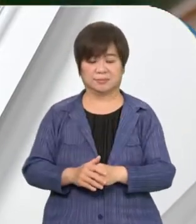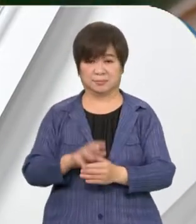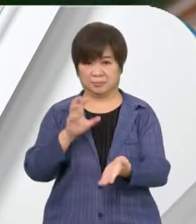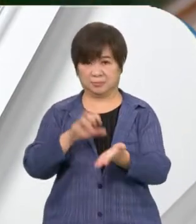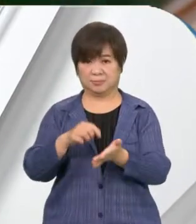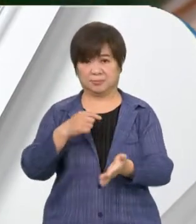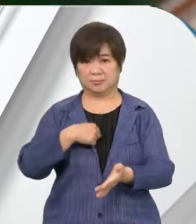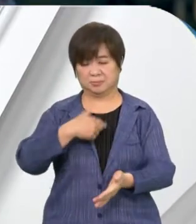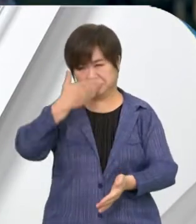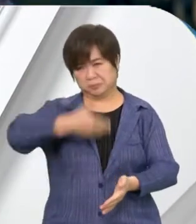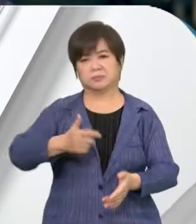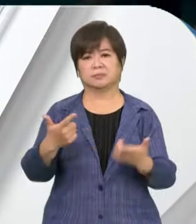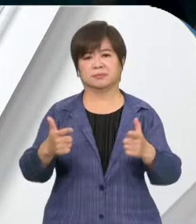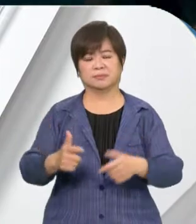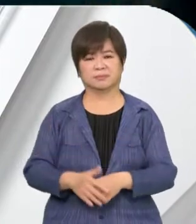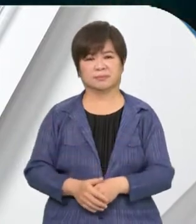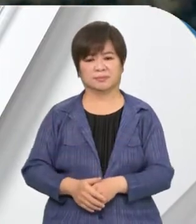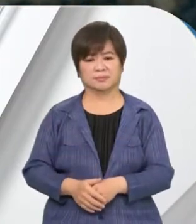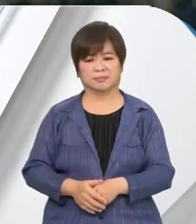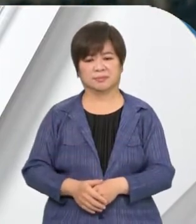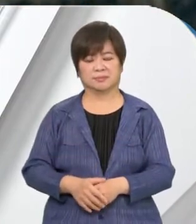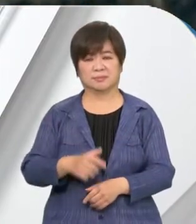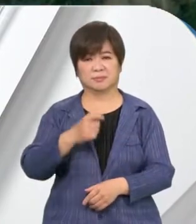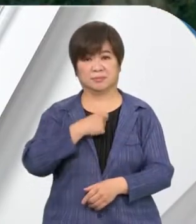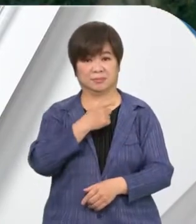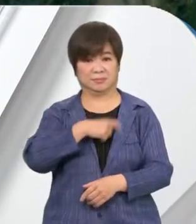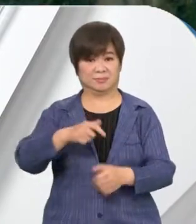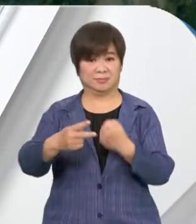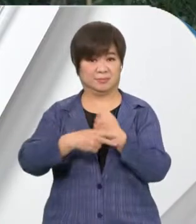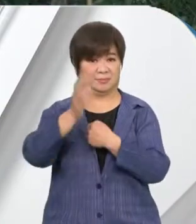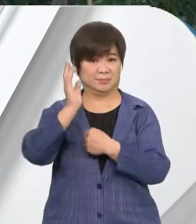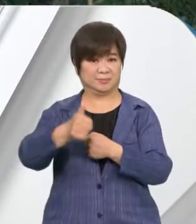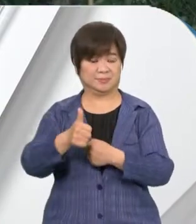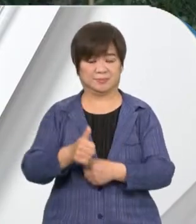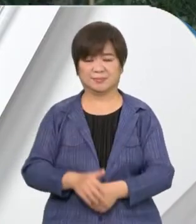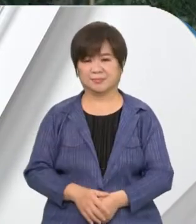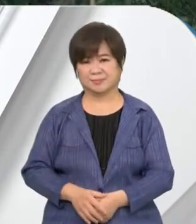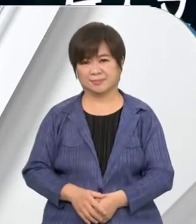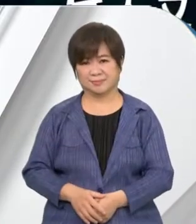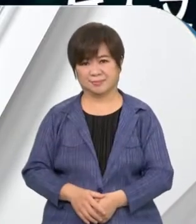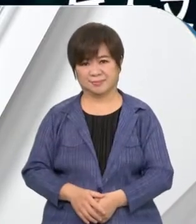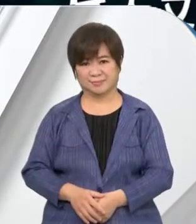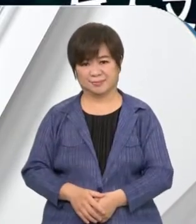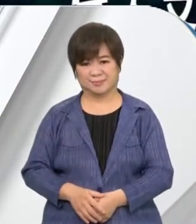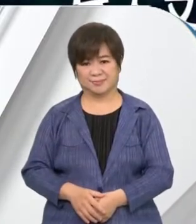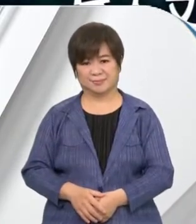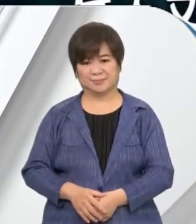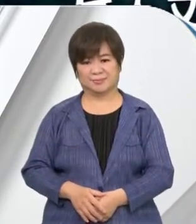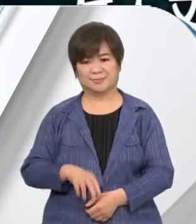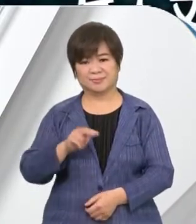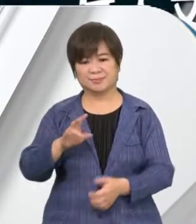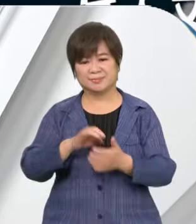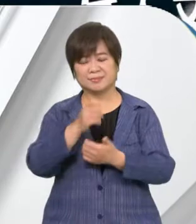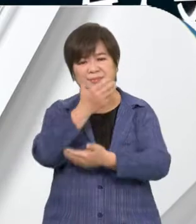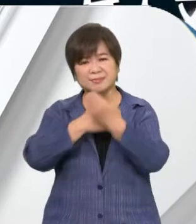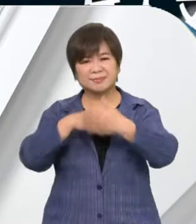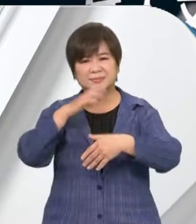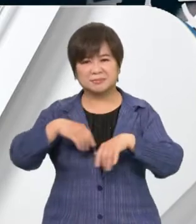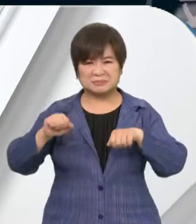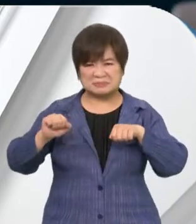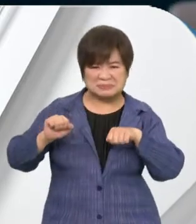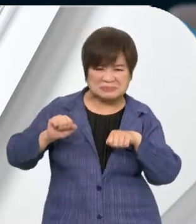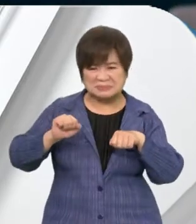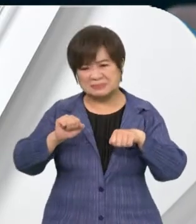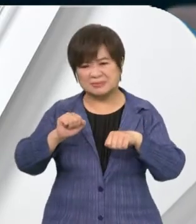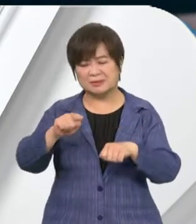片绿色。县里中中中中中。 有小李都是卡动中危险去查尔，你